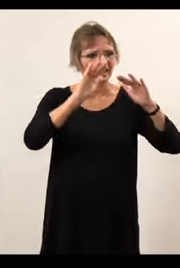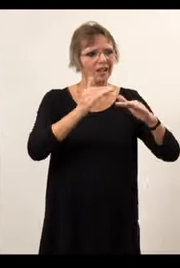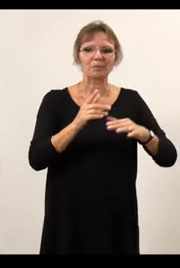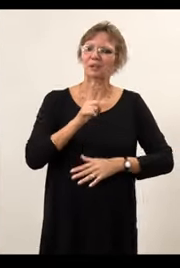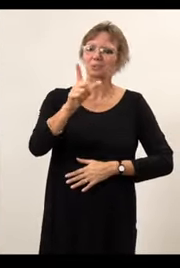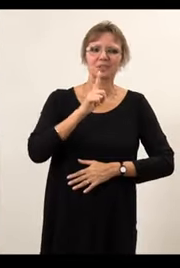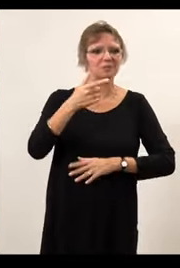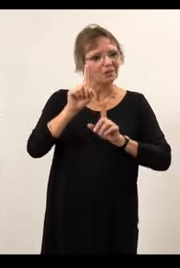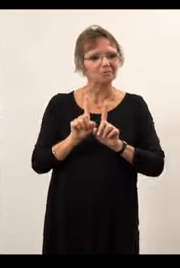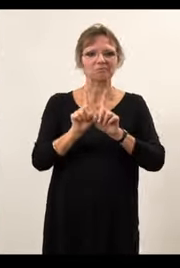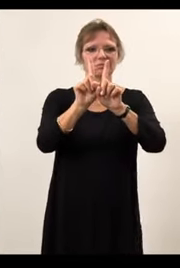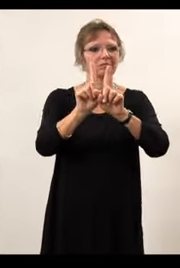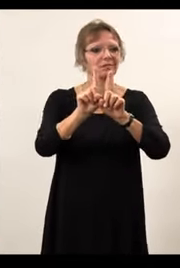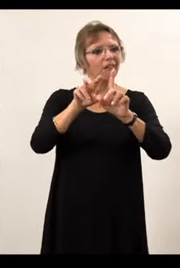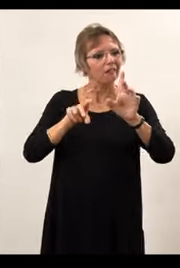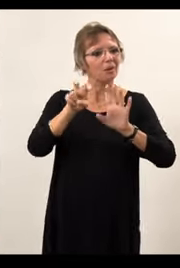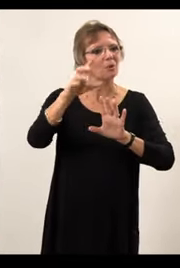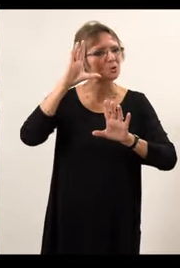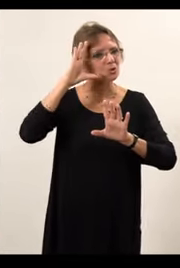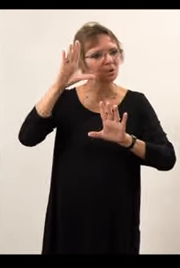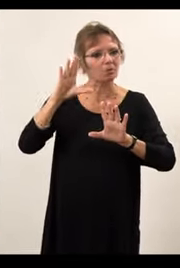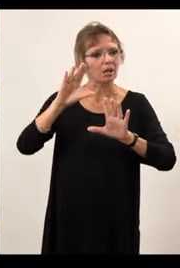Après, on était tous les deux dans la chambre et on entendait juste